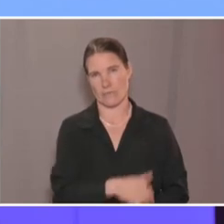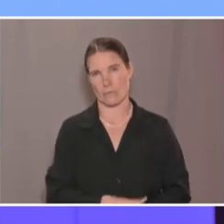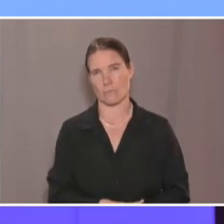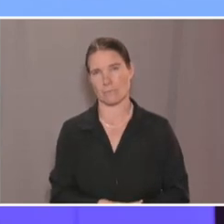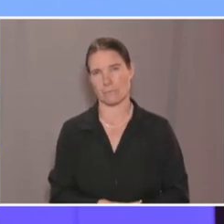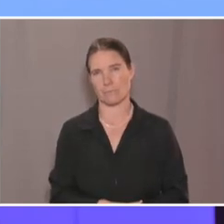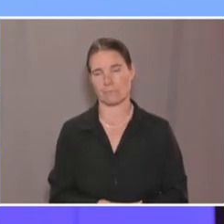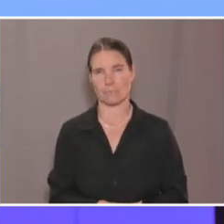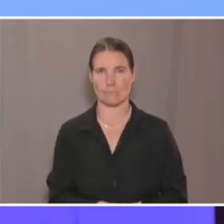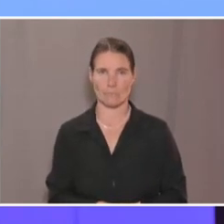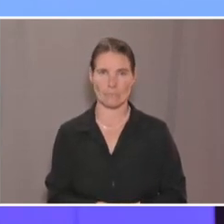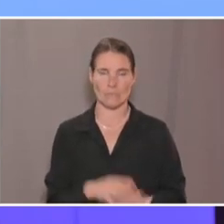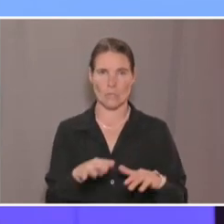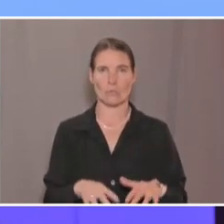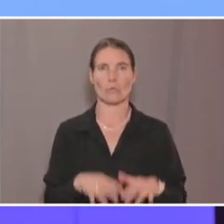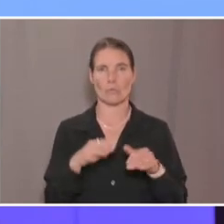Wendehalses.